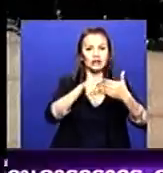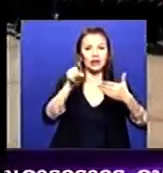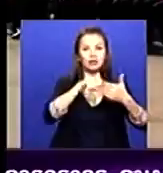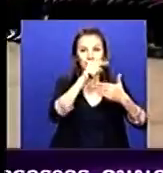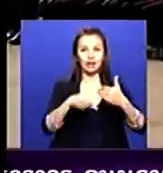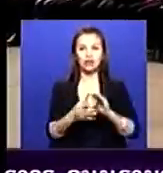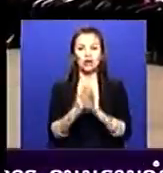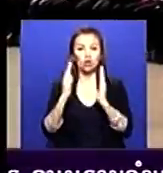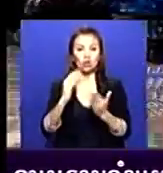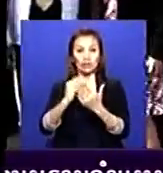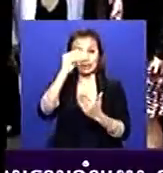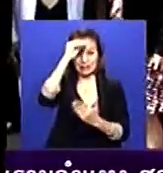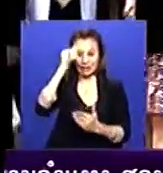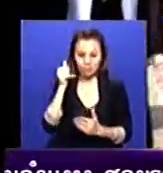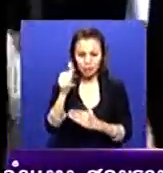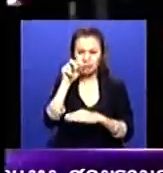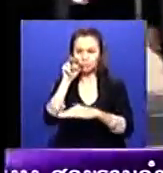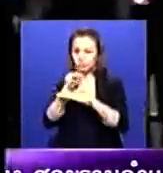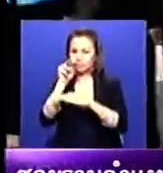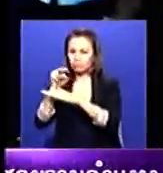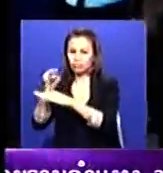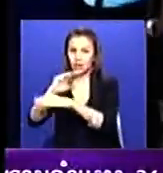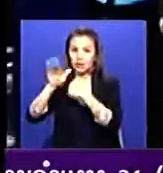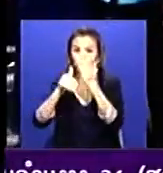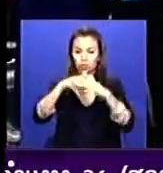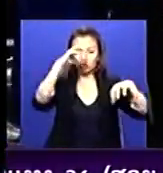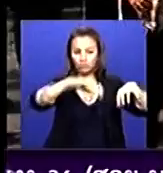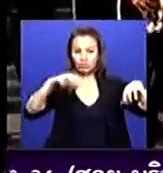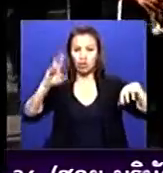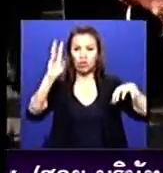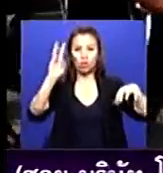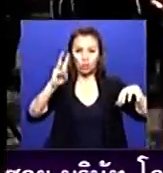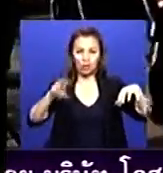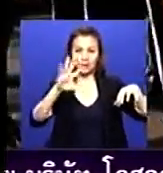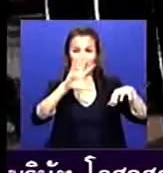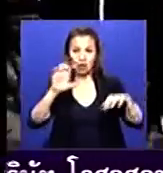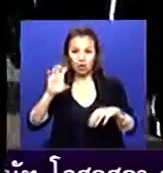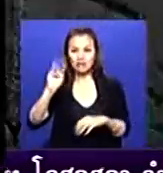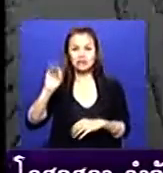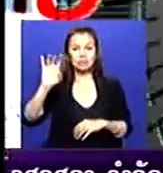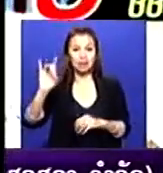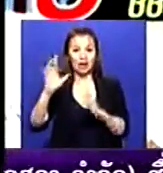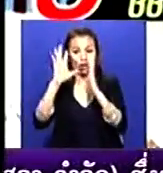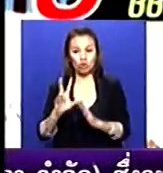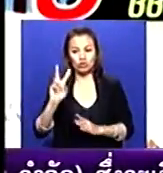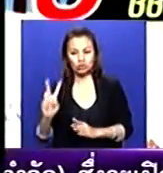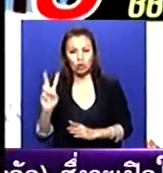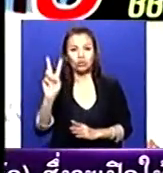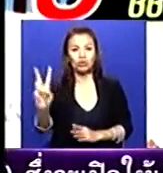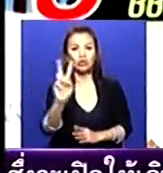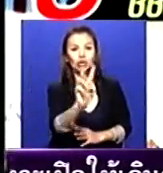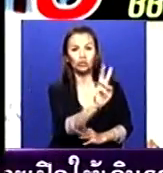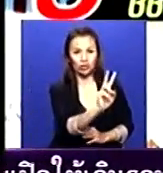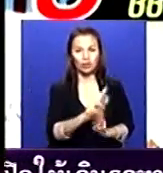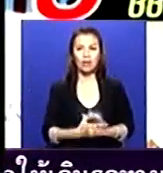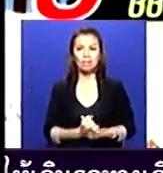าสังเกตการประจำหน่วยเลือกตั้งทั้ง 6,548 หน่วยหน่วยละ2คนทางด้านผู้บัญชาการ